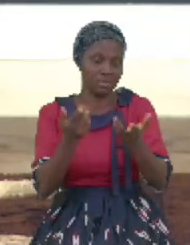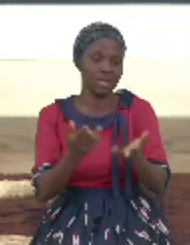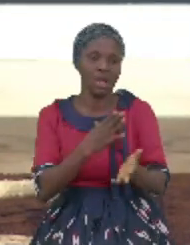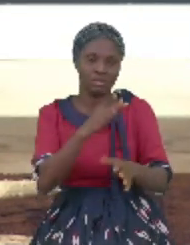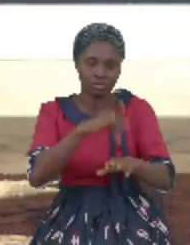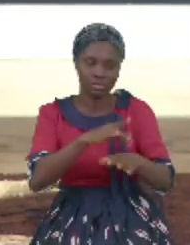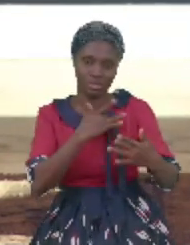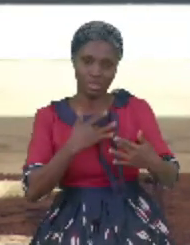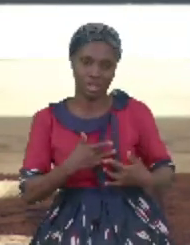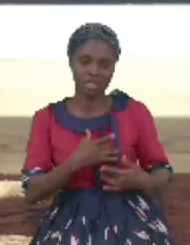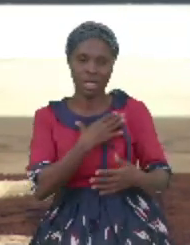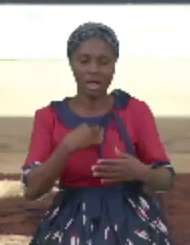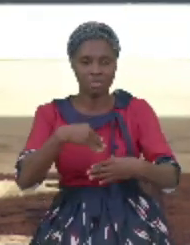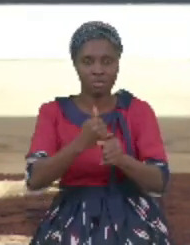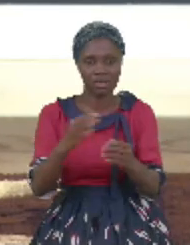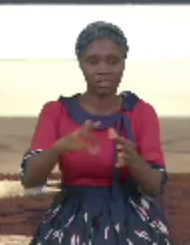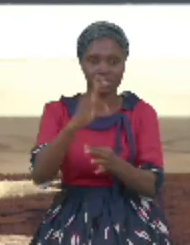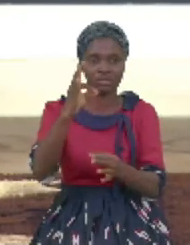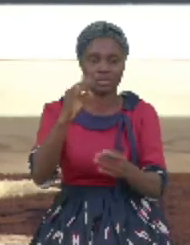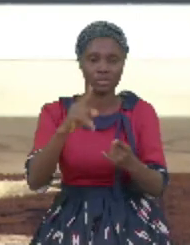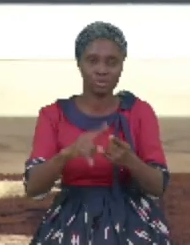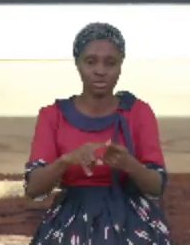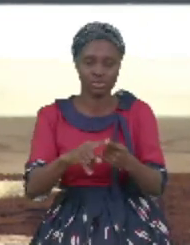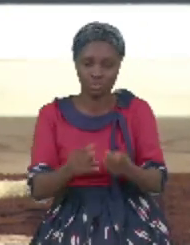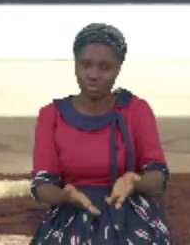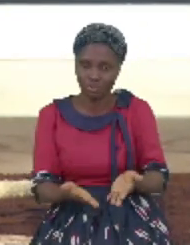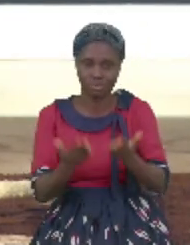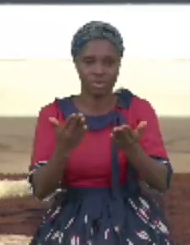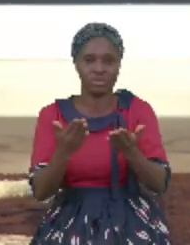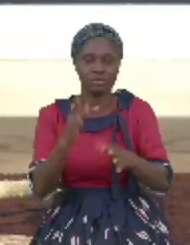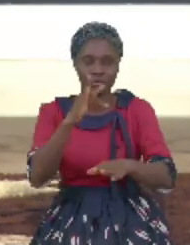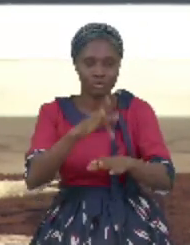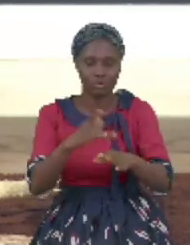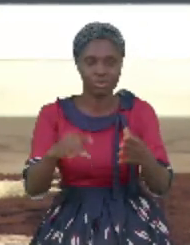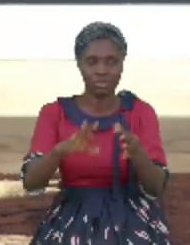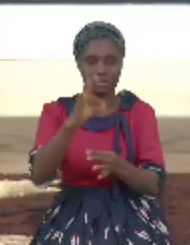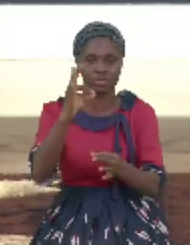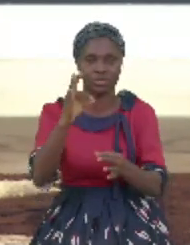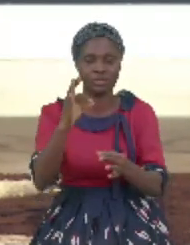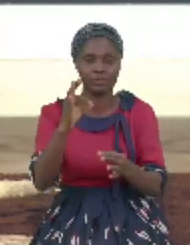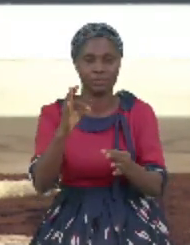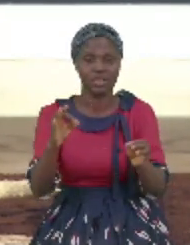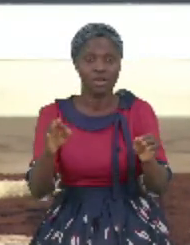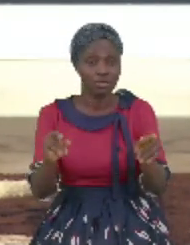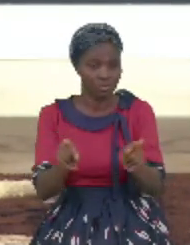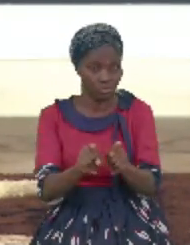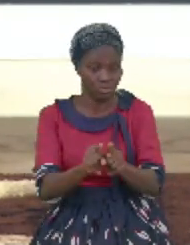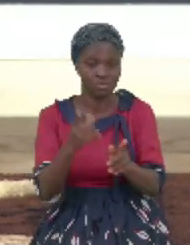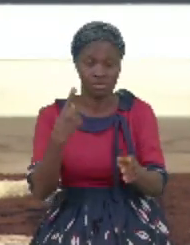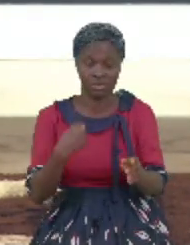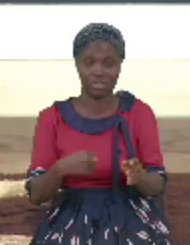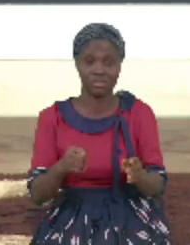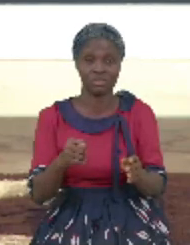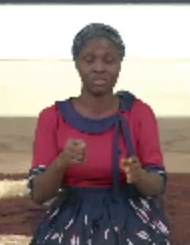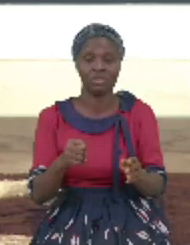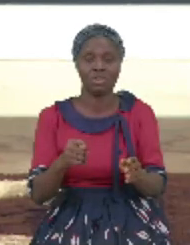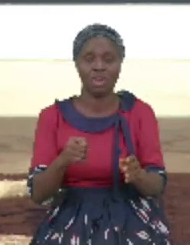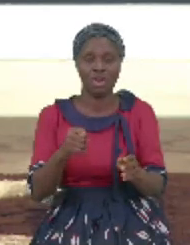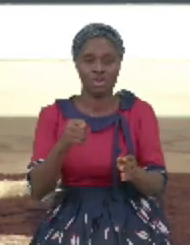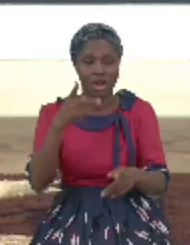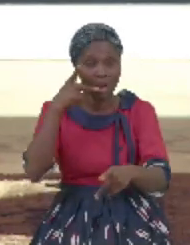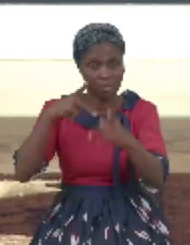L'Éternel a touché son cœur, a touché son esprit et l'a réveillé son esprit. quoi que la prophétie soit là, quoi que